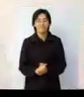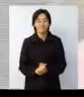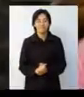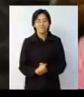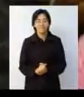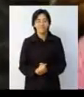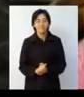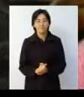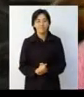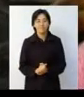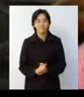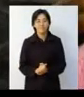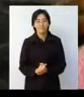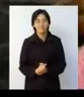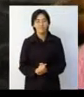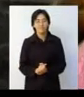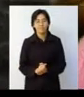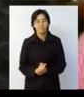ช่ครับ